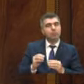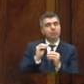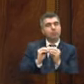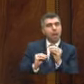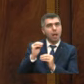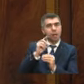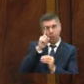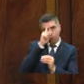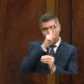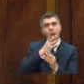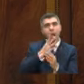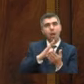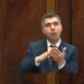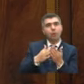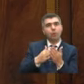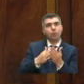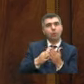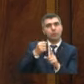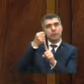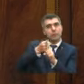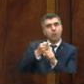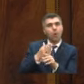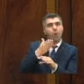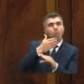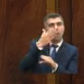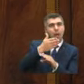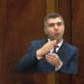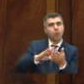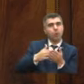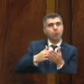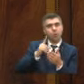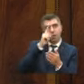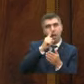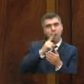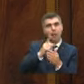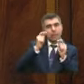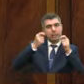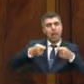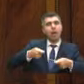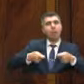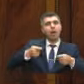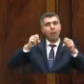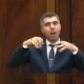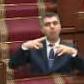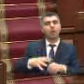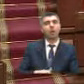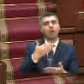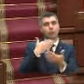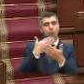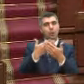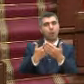شاء الله سنعمل على تحسينها اكثر في المستقبل، والله يجيب نفس الصواب. السلام عليكم ورحمه الله وبركاته. شكرا.